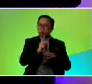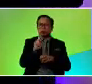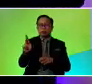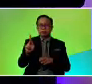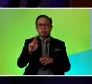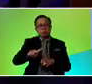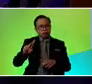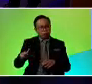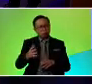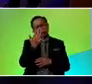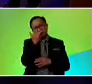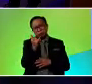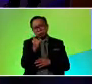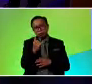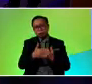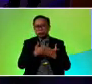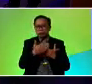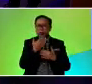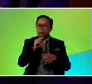yang mudah digunakan